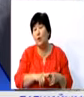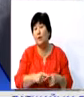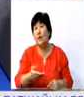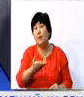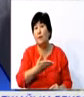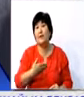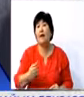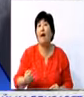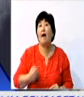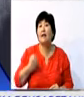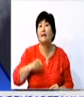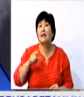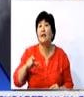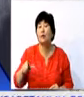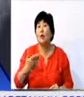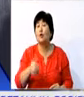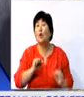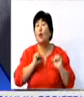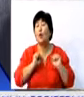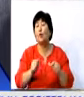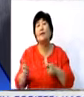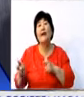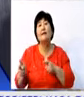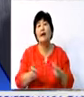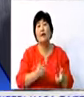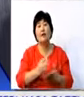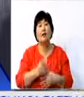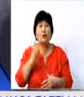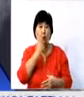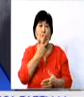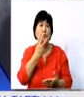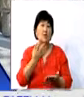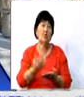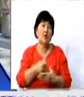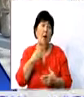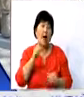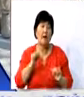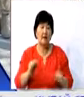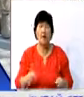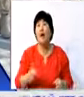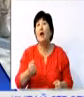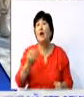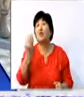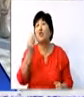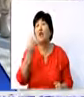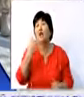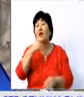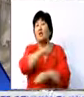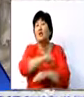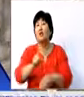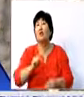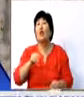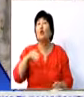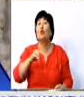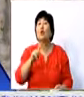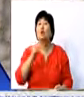біздің әскерилеріміздің сол қорғанысқа дайын екендігіне көзіміз жетті деп мен айта аламын. Шиелі шекара комендантурасына қарасты